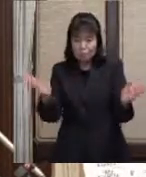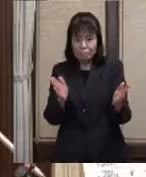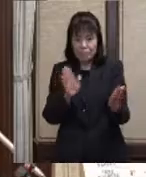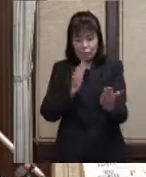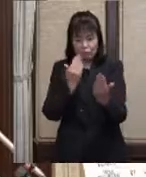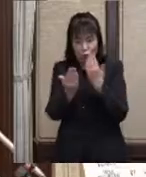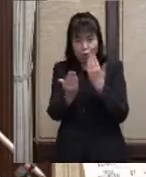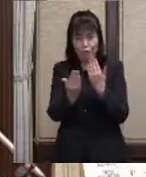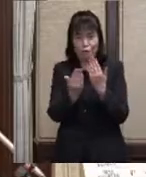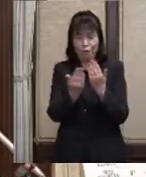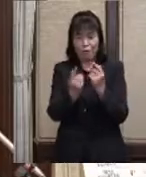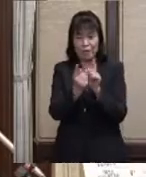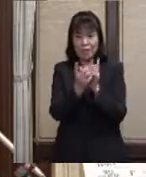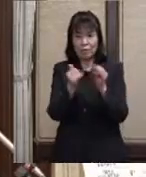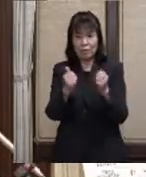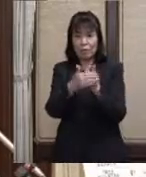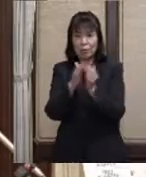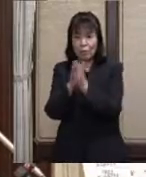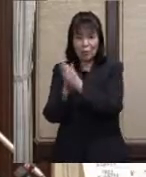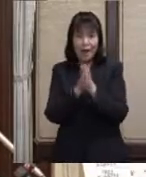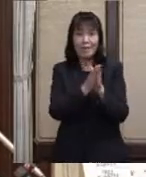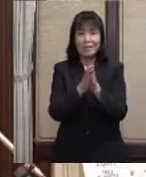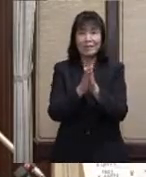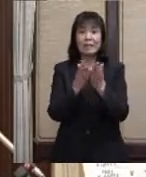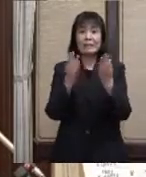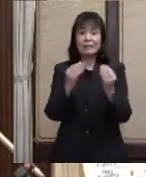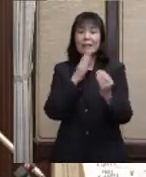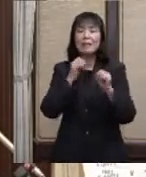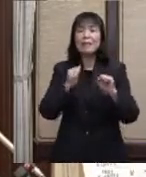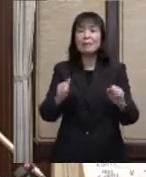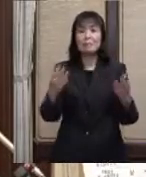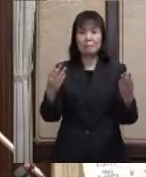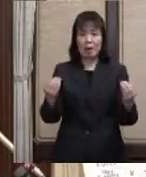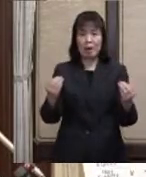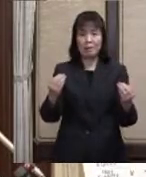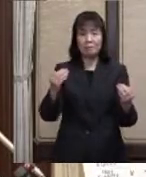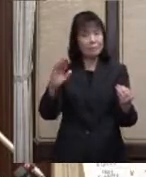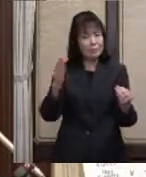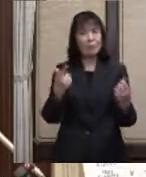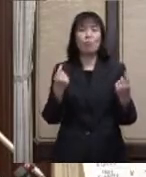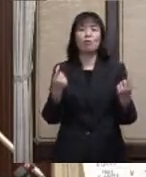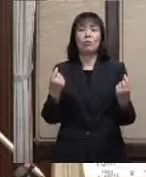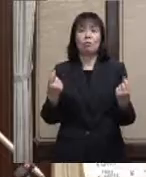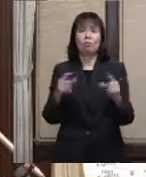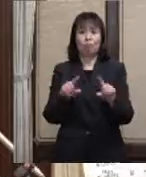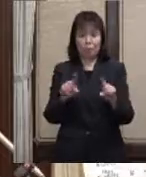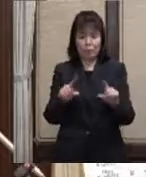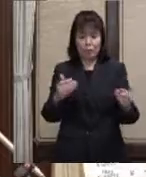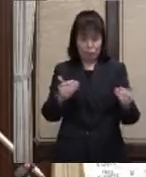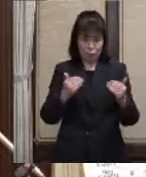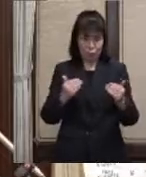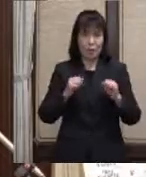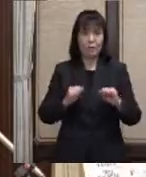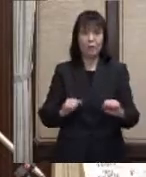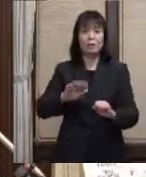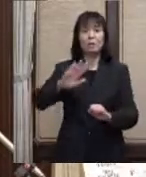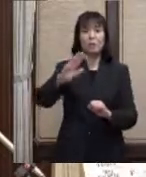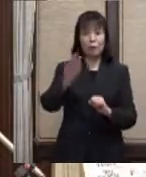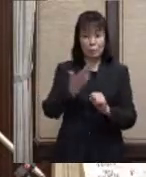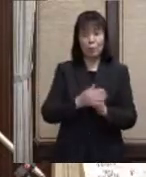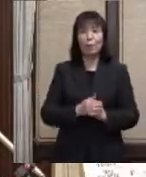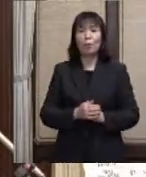触者等に協力をお願いし、検査を実施してまいりましたが、もちろん必要なものはやっていきますけれ